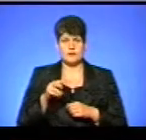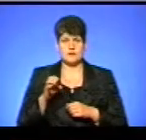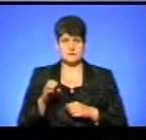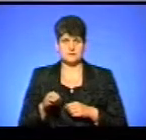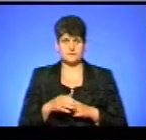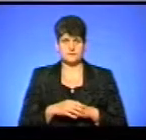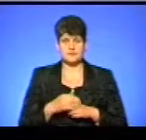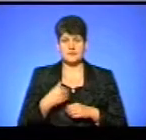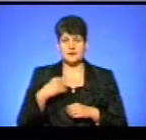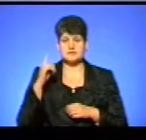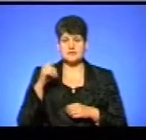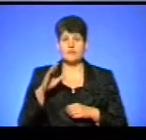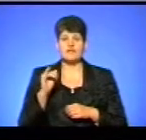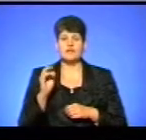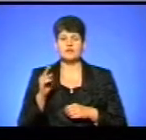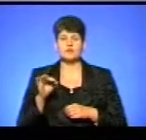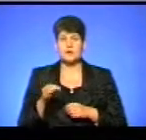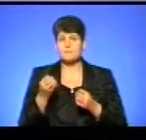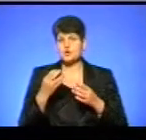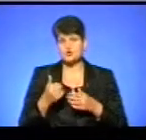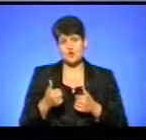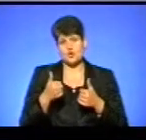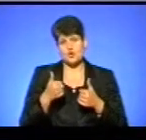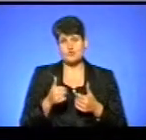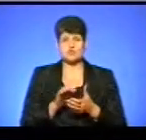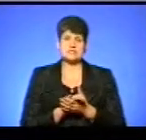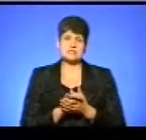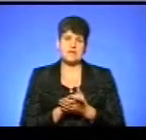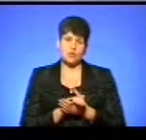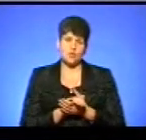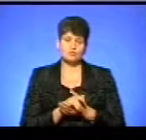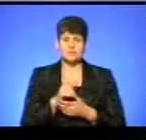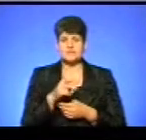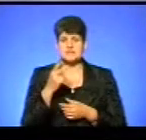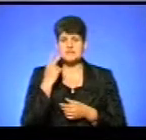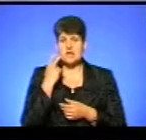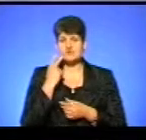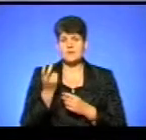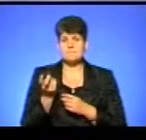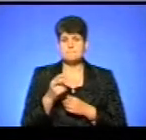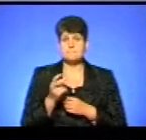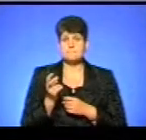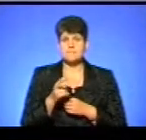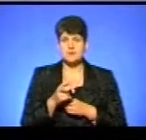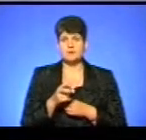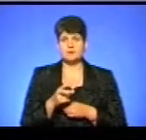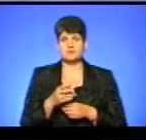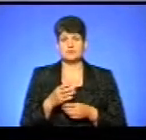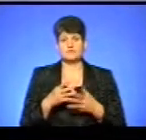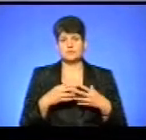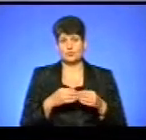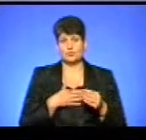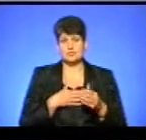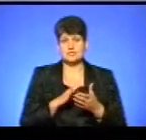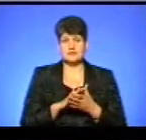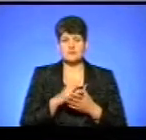працю. Я знаю Віктора як просто хорошого знайомого. Він завжди приходив до сусідства до моїх знайомих і